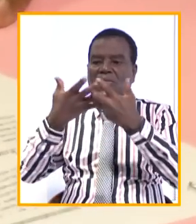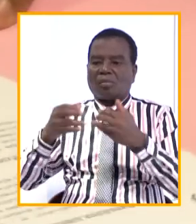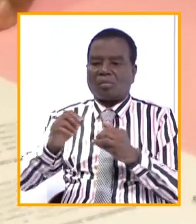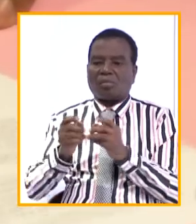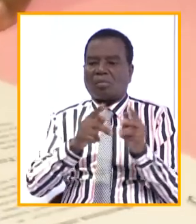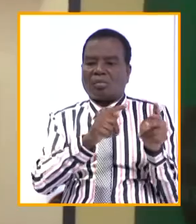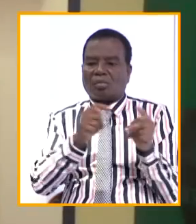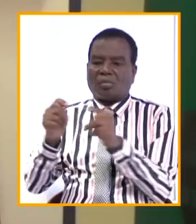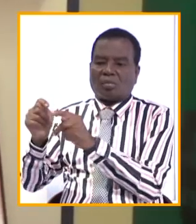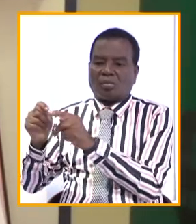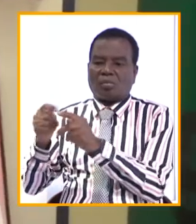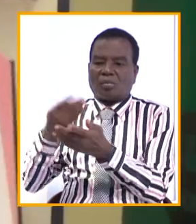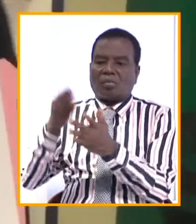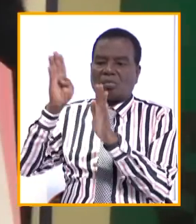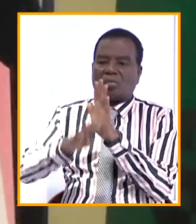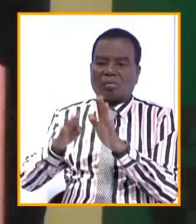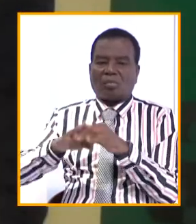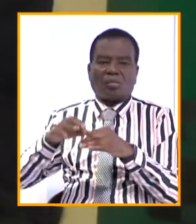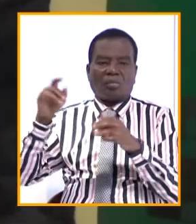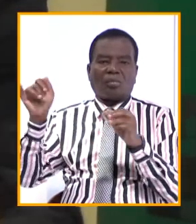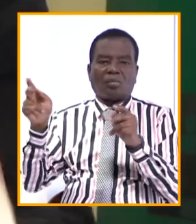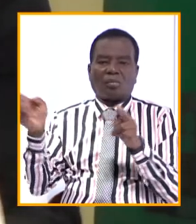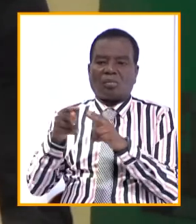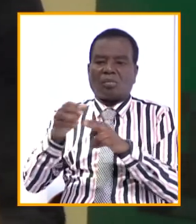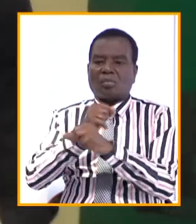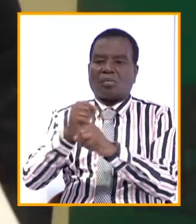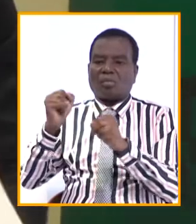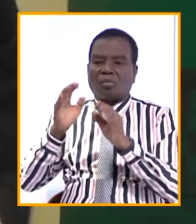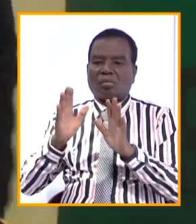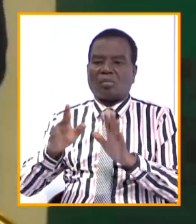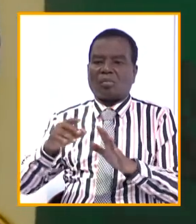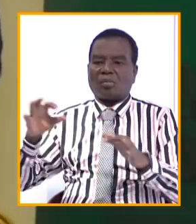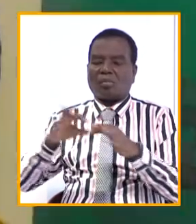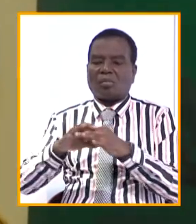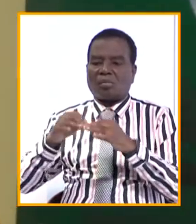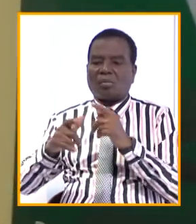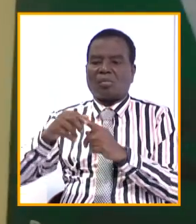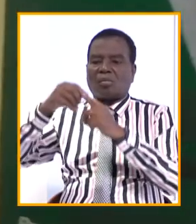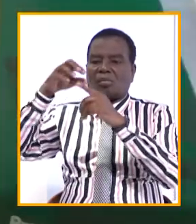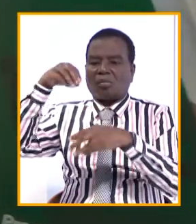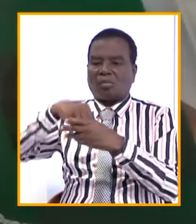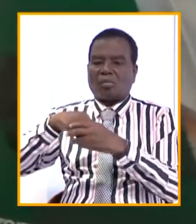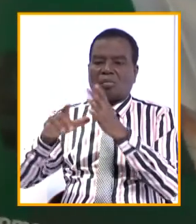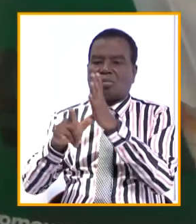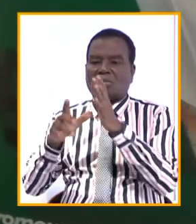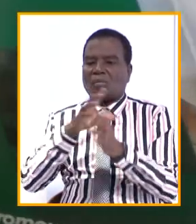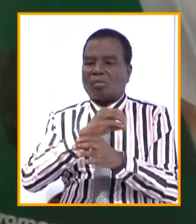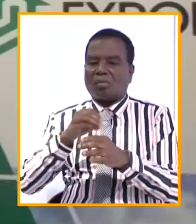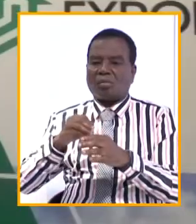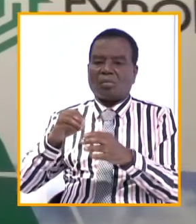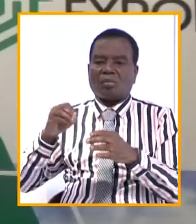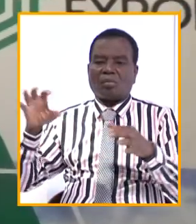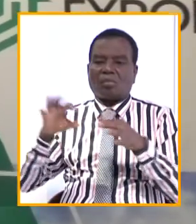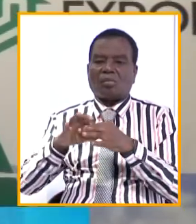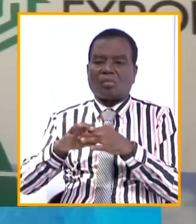ainsi le financement des PME d'exportation à son partenaire spécialisé, lui, dans le crédit assurance. Le